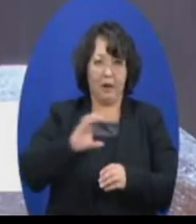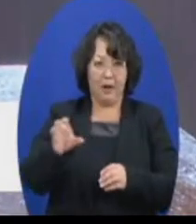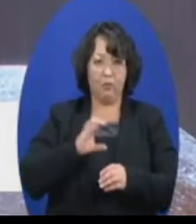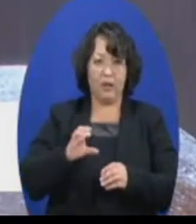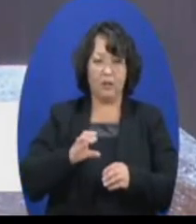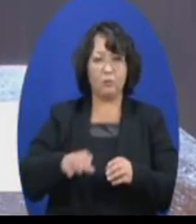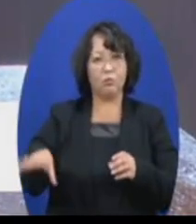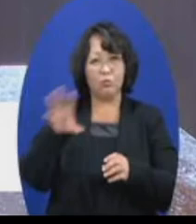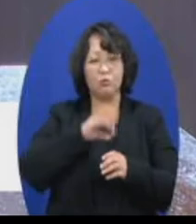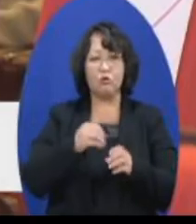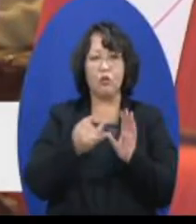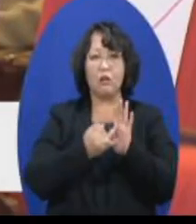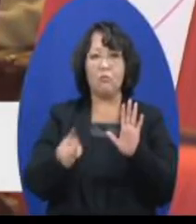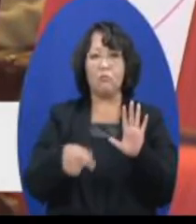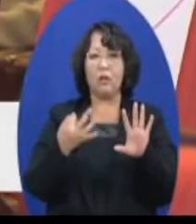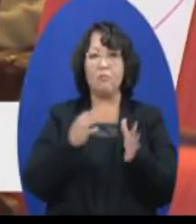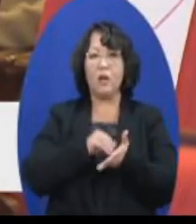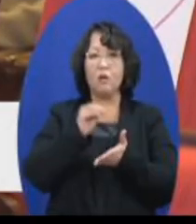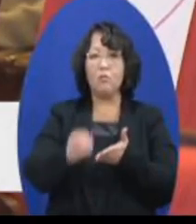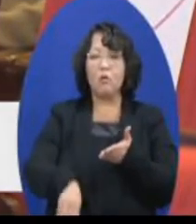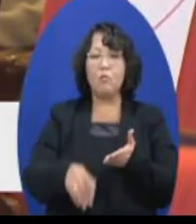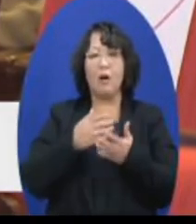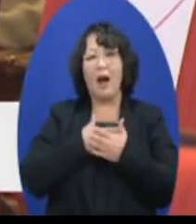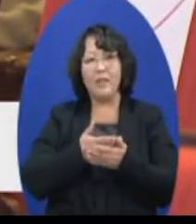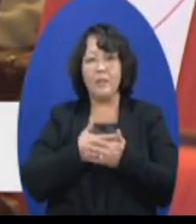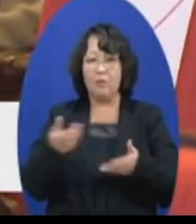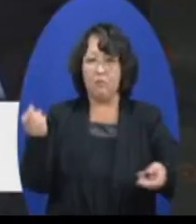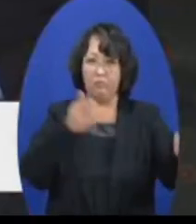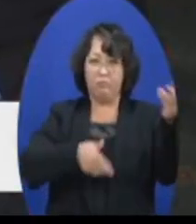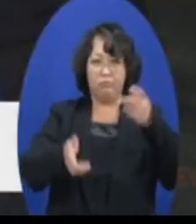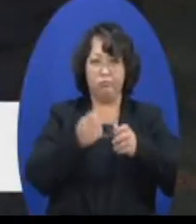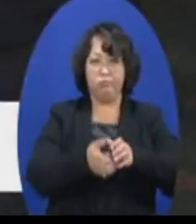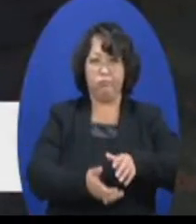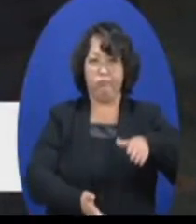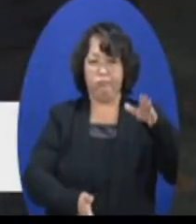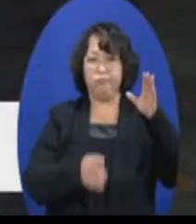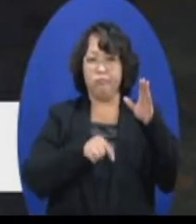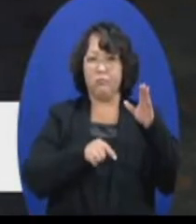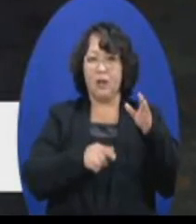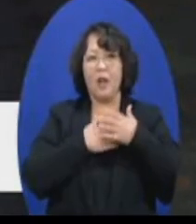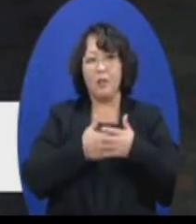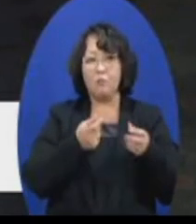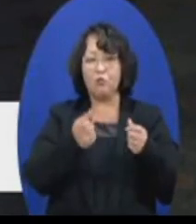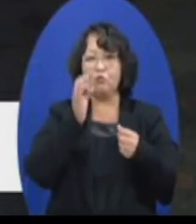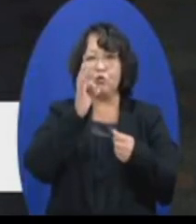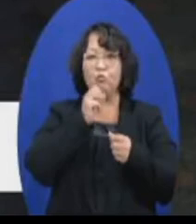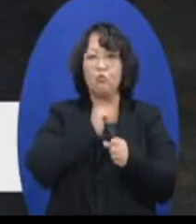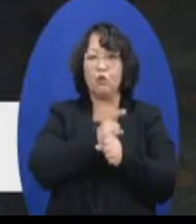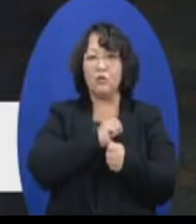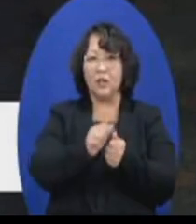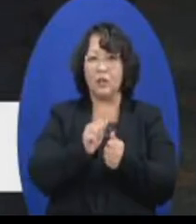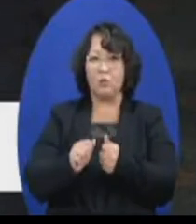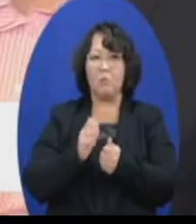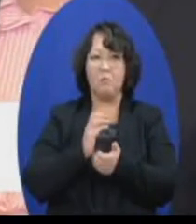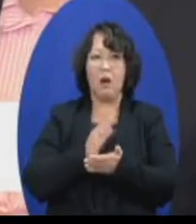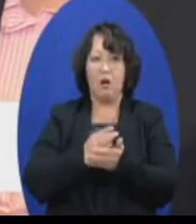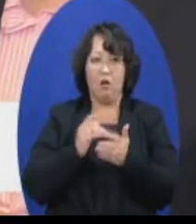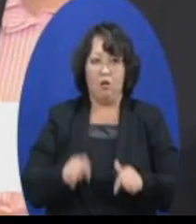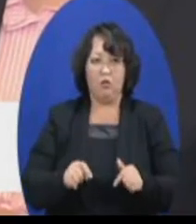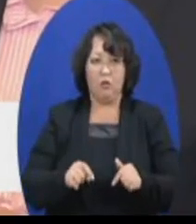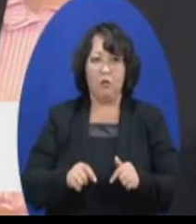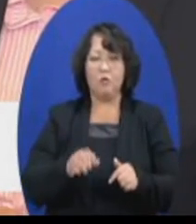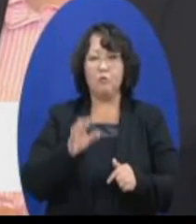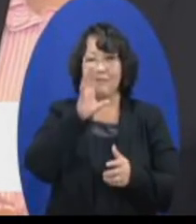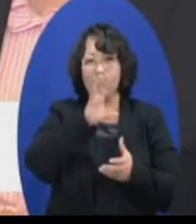байгууллагуудаас нийт 7.8 тэрбум төгрөгийн хандив төвлөрсөн ба тухайн хандивын хөрөнгийг зөв зохистой зарцуулж байгаа